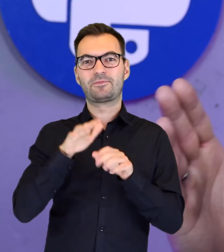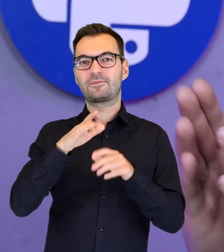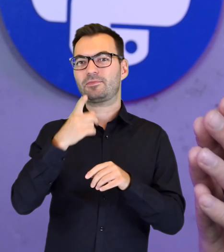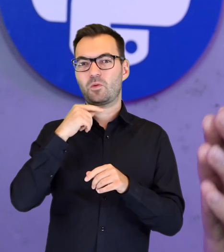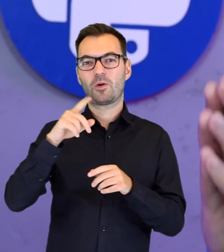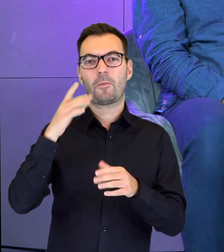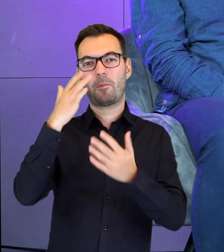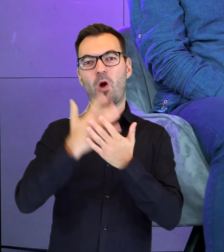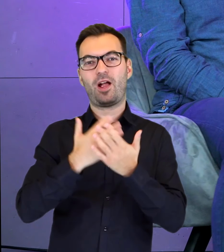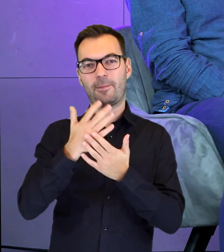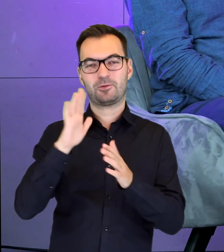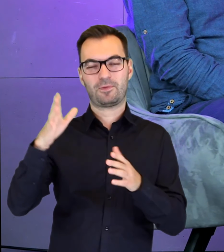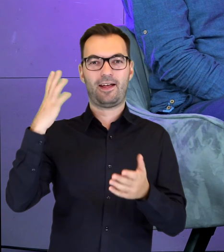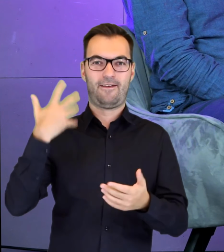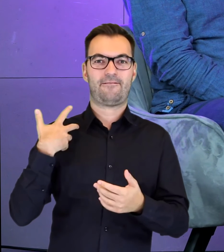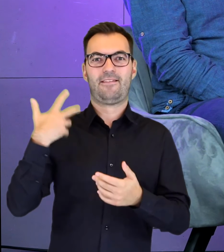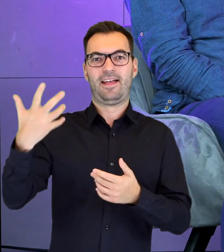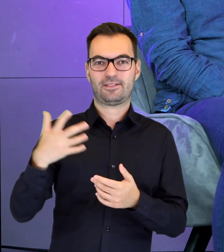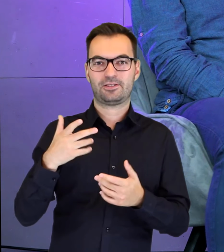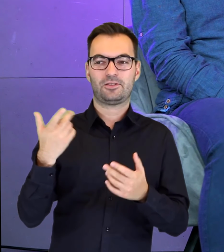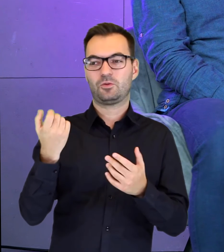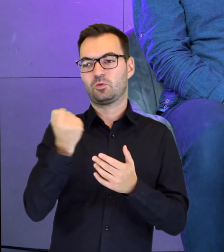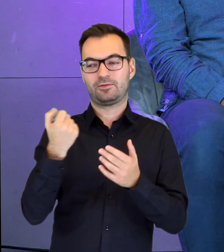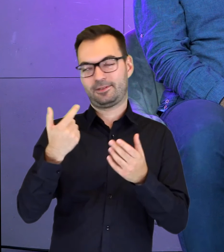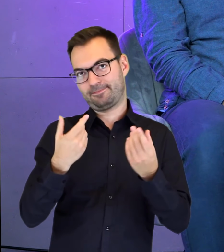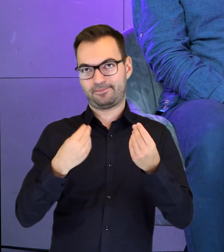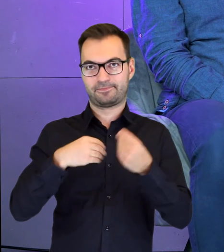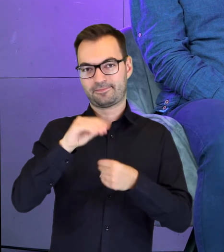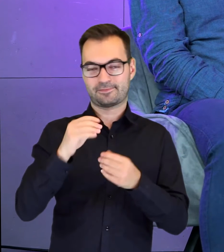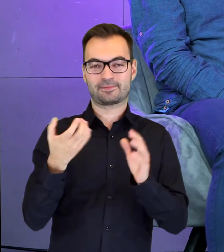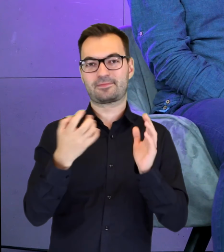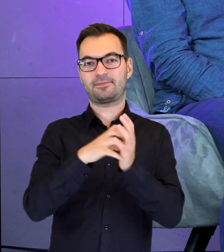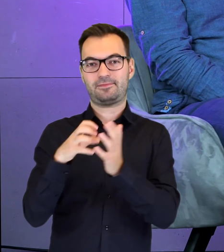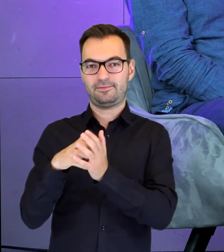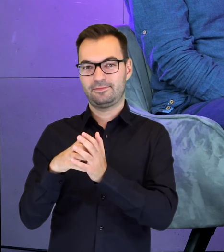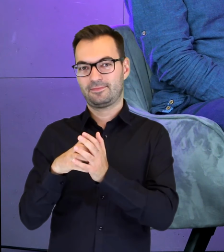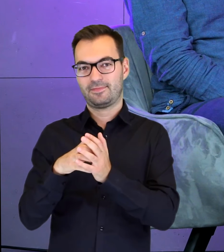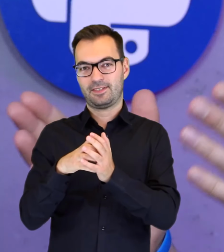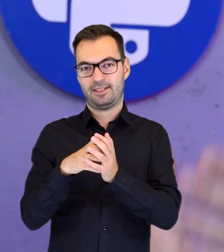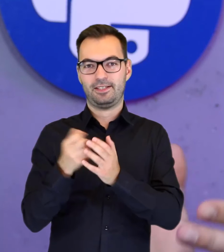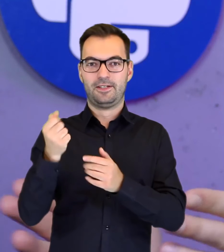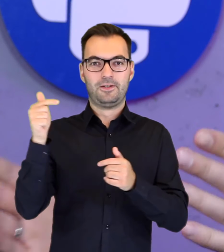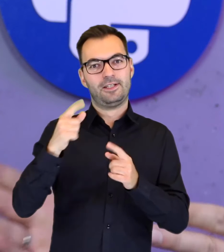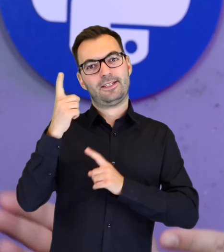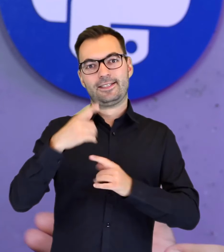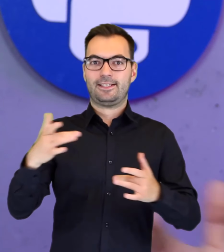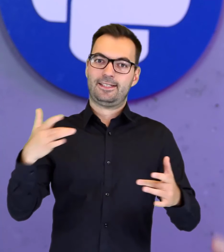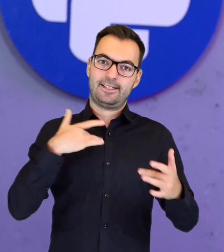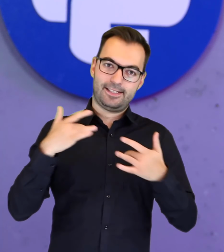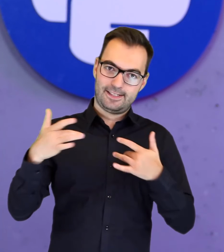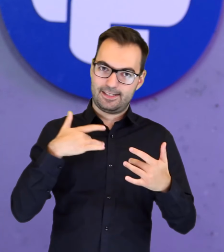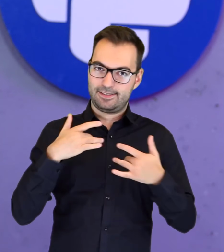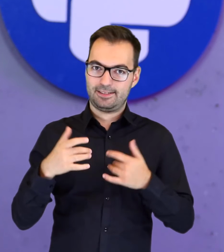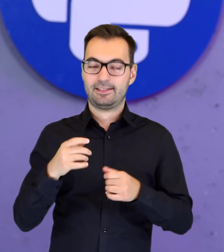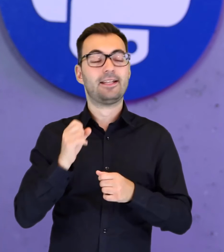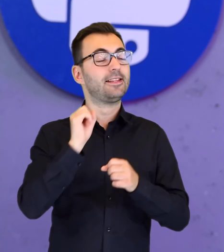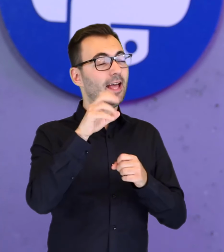i jeszcze nie wystarczy w dużo programistów dotarło do tego wieku gdzie korzystanie chociażby przeważnie z aplikacji webowych